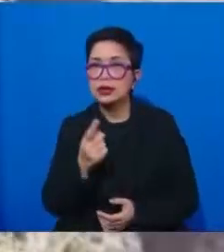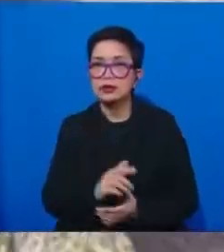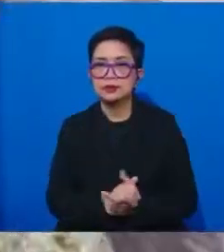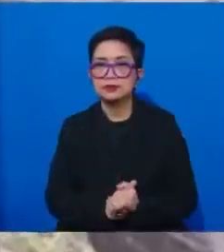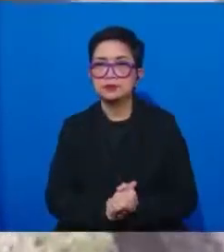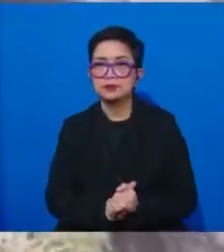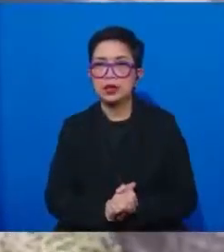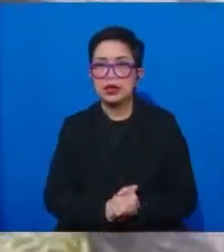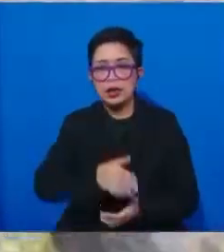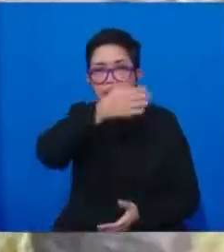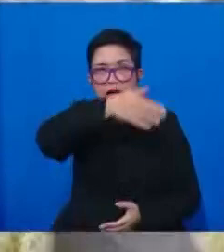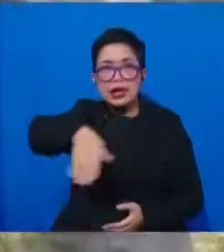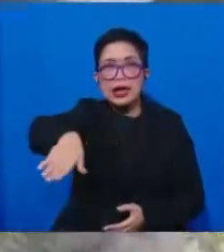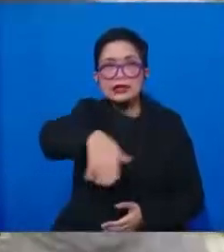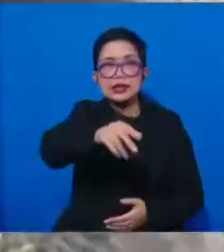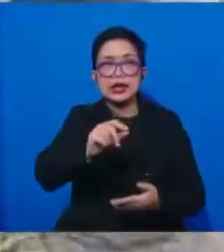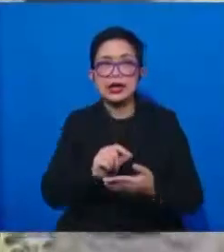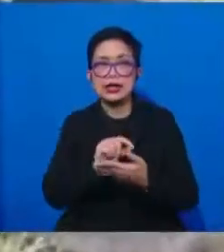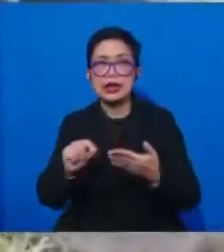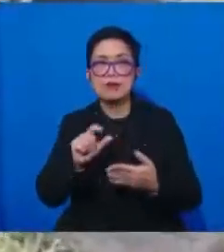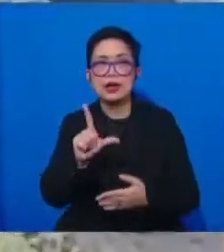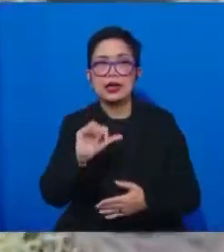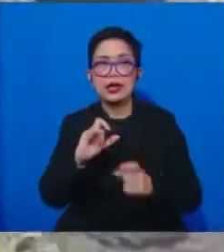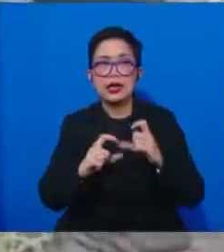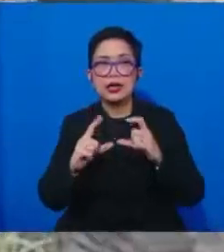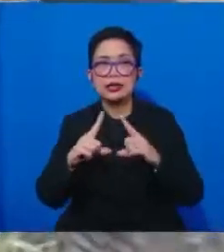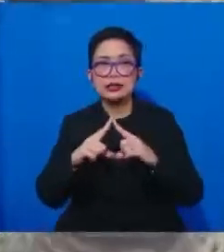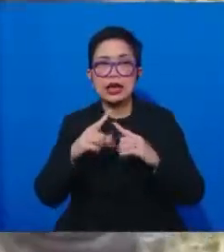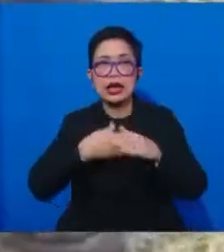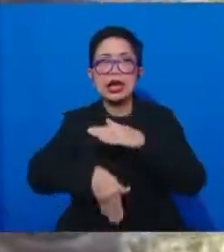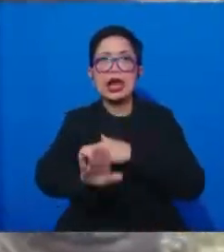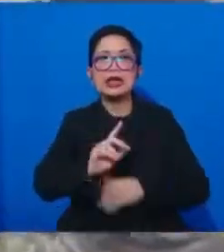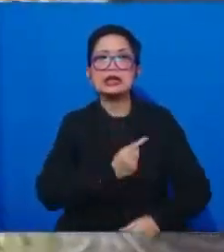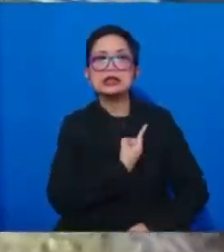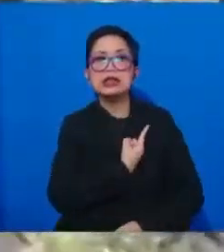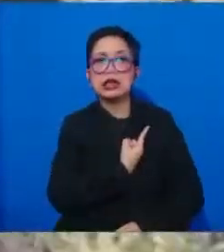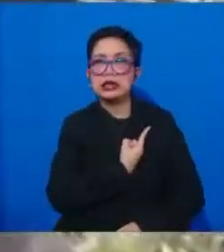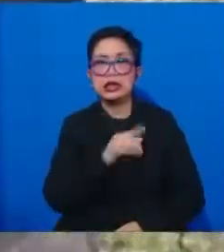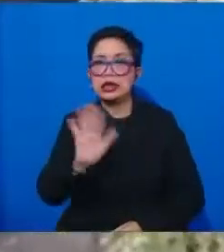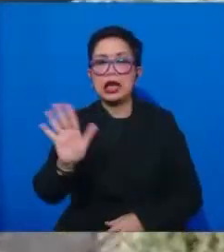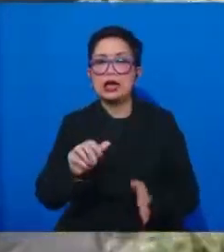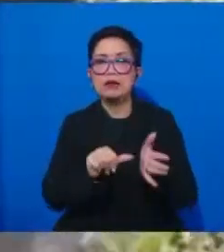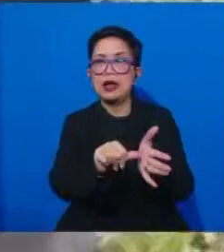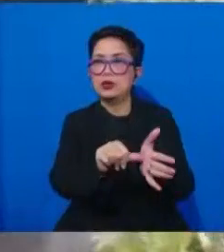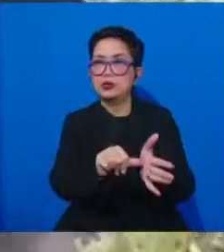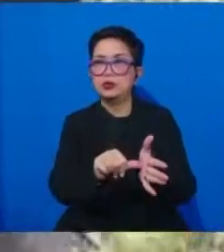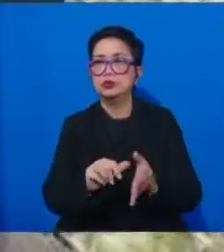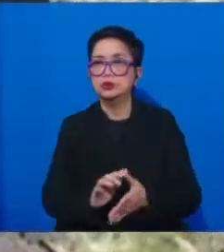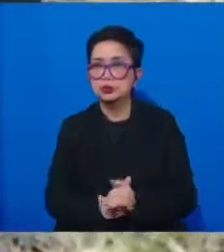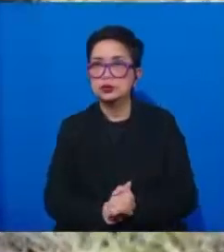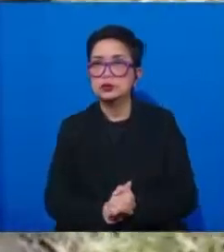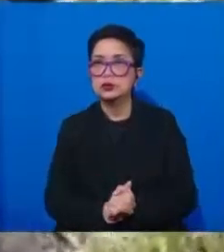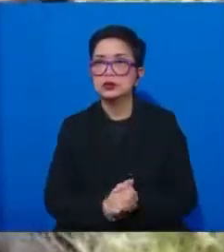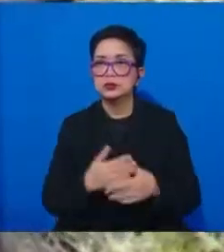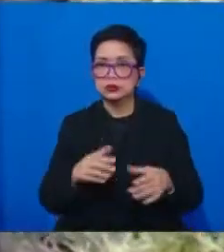gajah Lisa melahirkan tanpa bantuan manusia karena tidak ada tanda-tanda akan melahirkan sebelumnya. Anak gajah dan ibunya selanjutnya